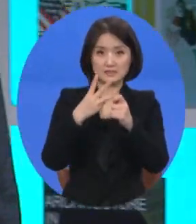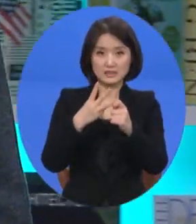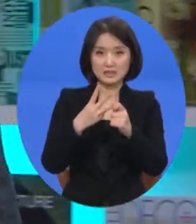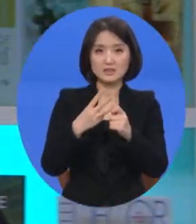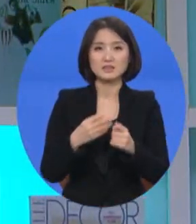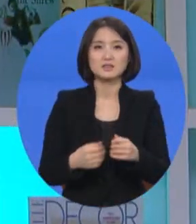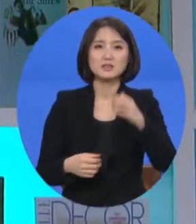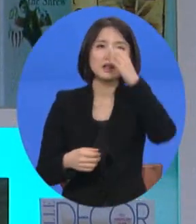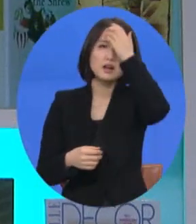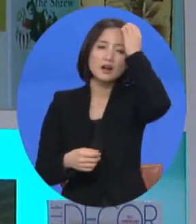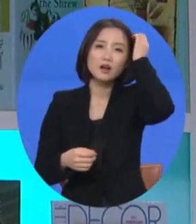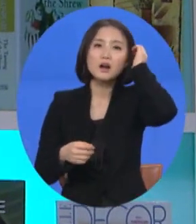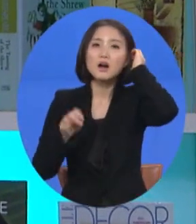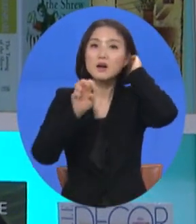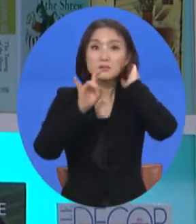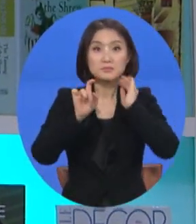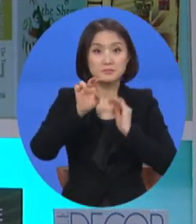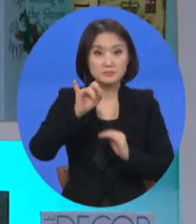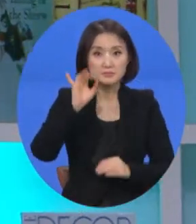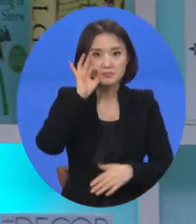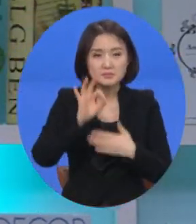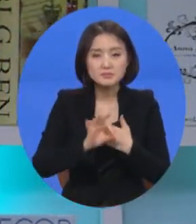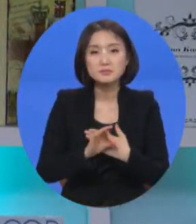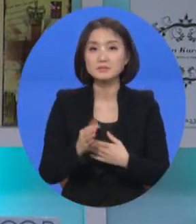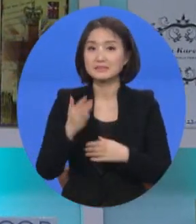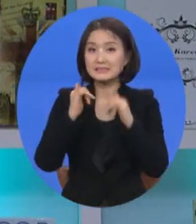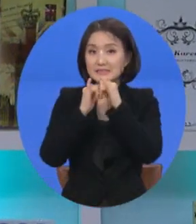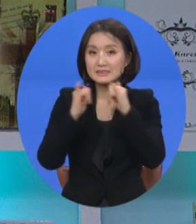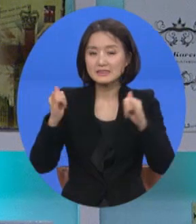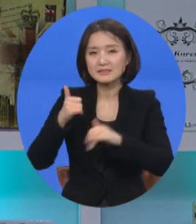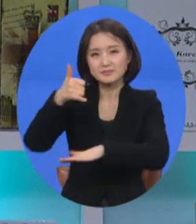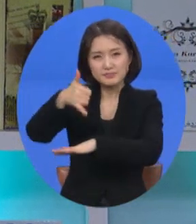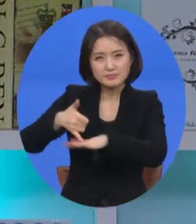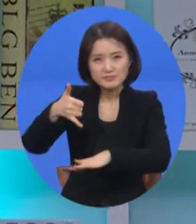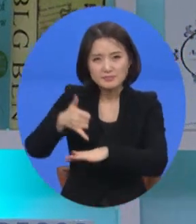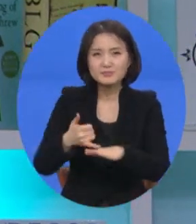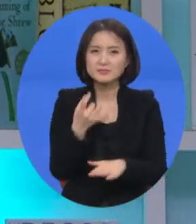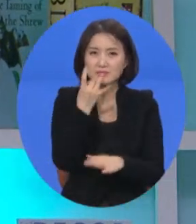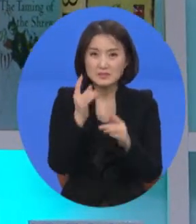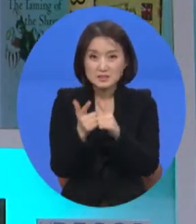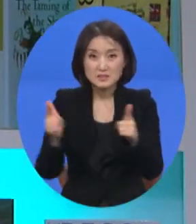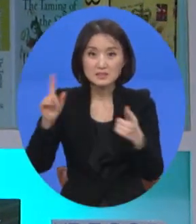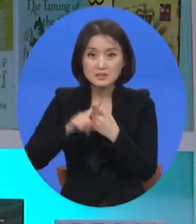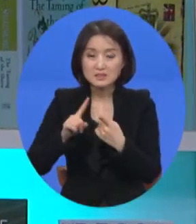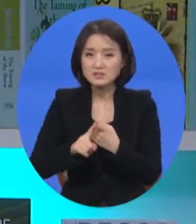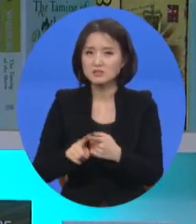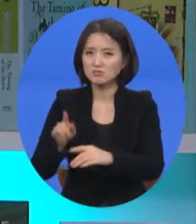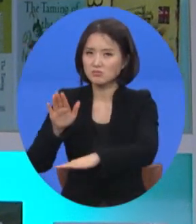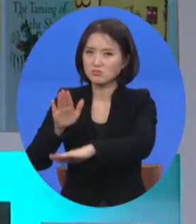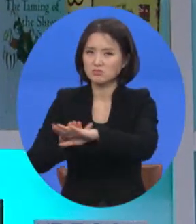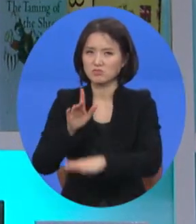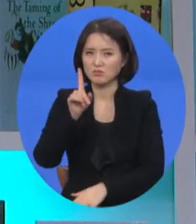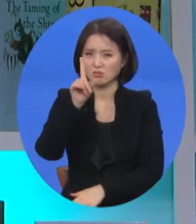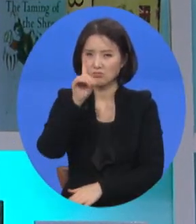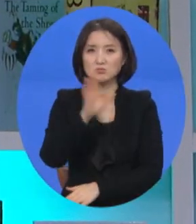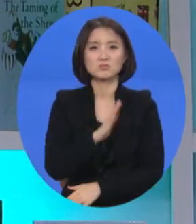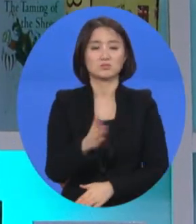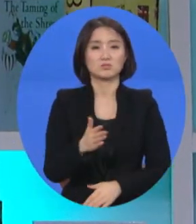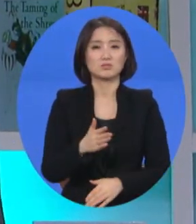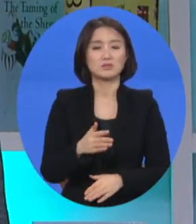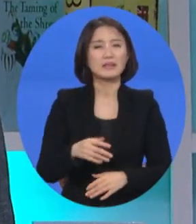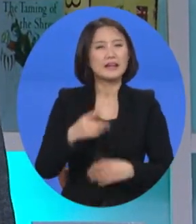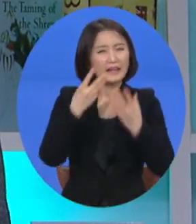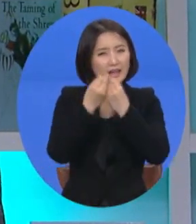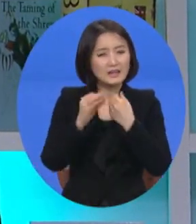인간이 채워 넘 곡식의 이불 되지 않습니다 참 3 모든 멋에 들이다 곡식 닦아 먹지 않습니까